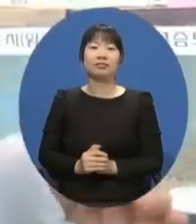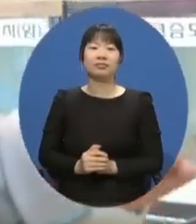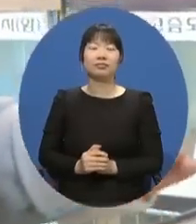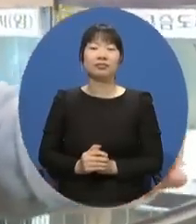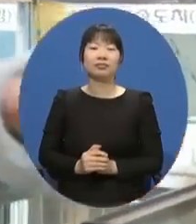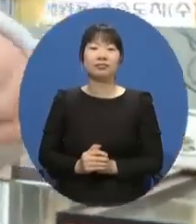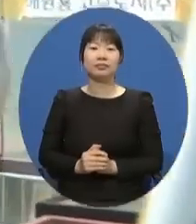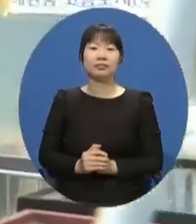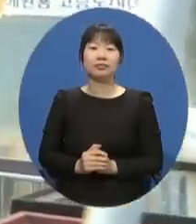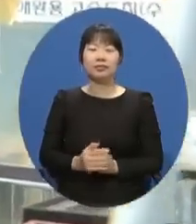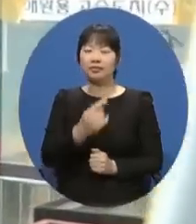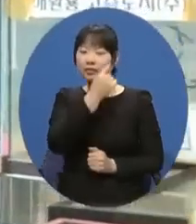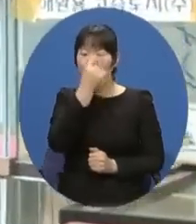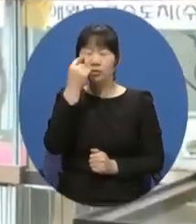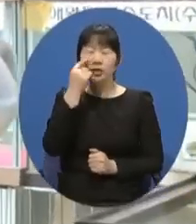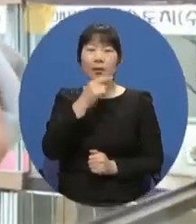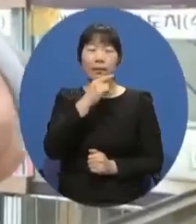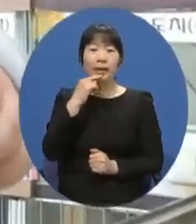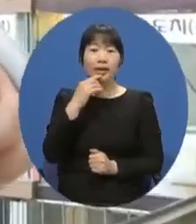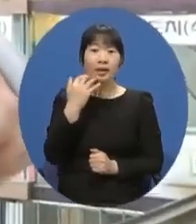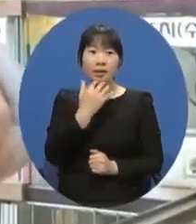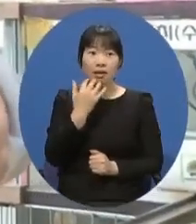눈이, 오, 눈이 빨간색이야.